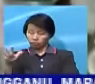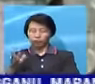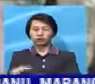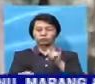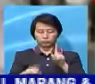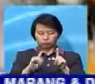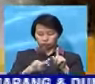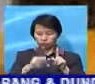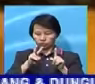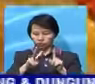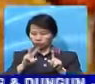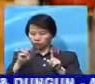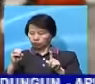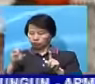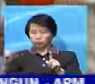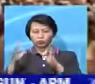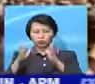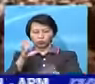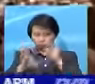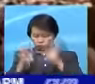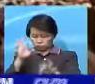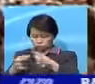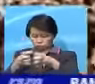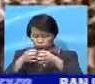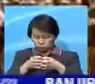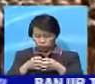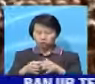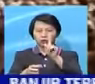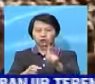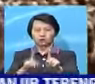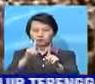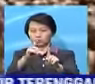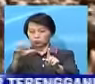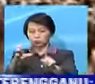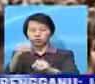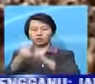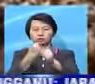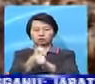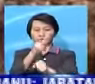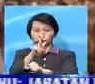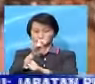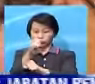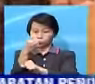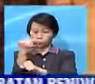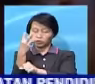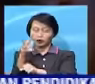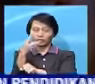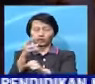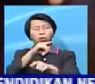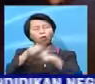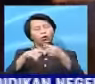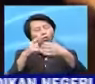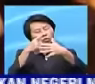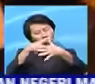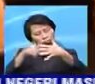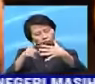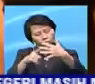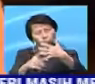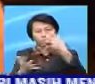seramai 1,200 peserta terpilih dan 1,100 lagi pada 2016 menjadikan keseluruhan